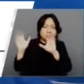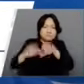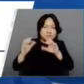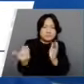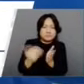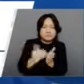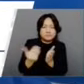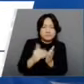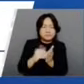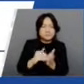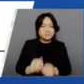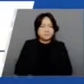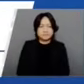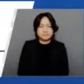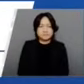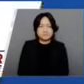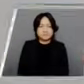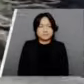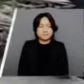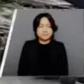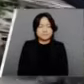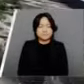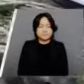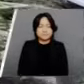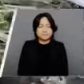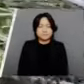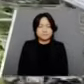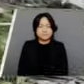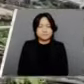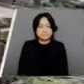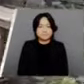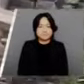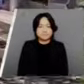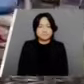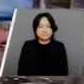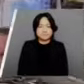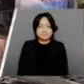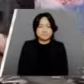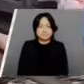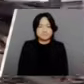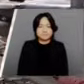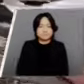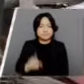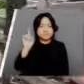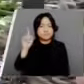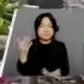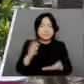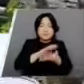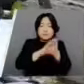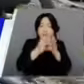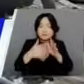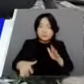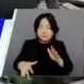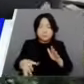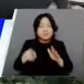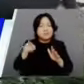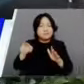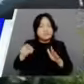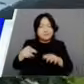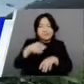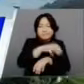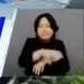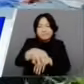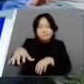talaga? Kanayan kayo mabaha. Kasi yung gambir. Iniinda rin ang mga residente sa Catanduanes sa pagkasira ng kanilang mga bahay dahil sa